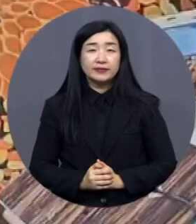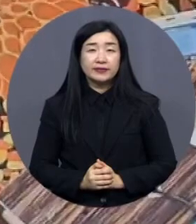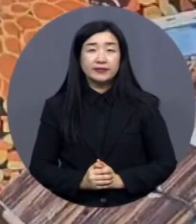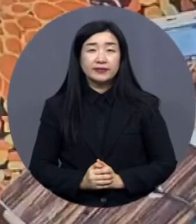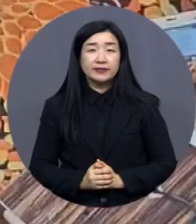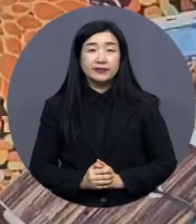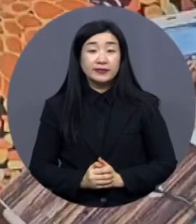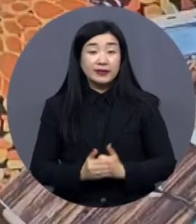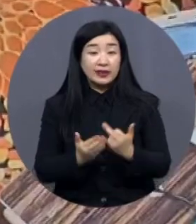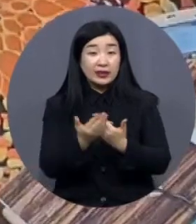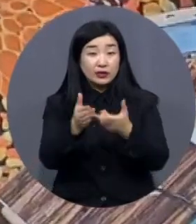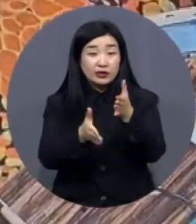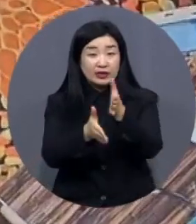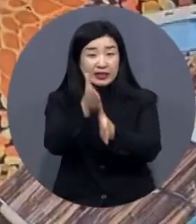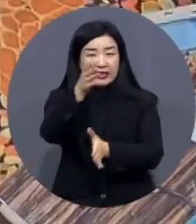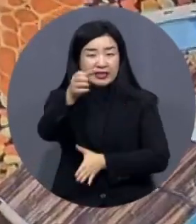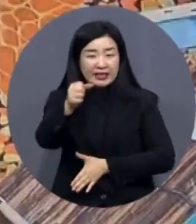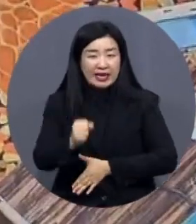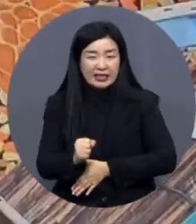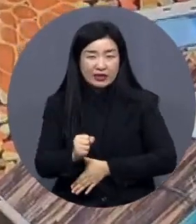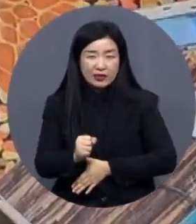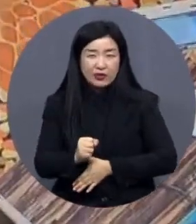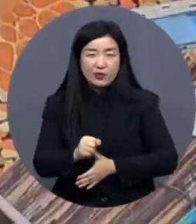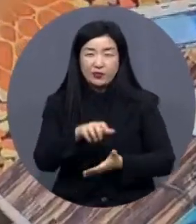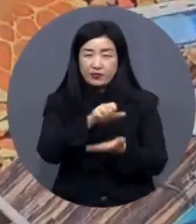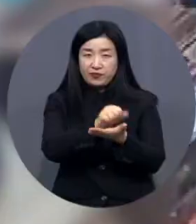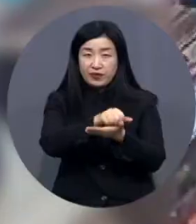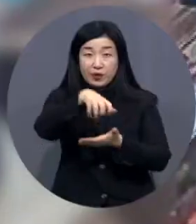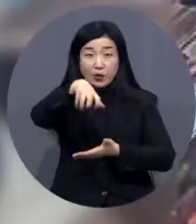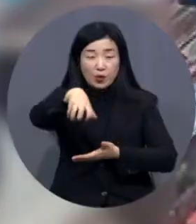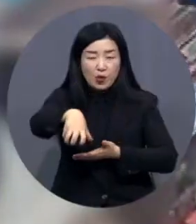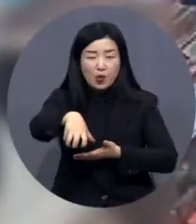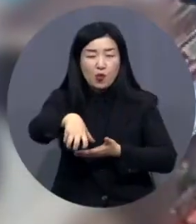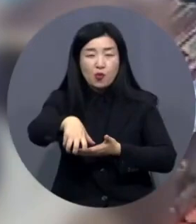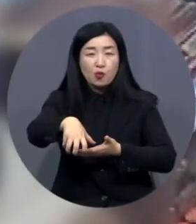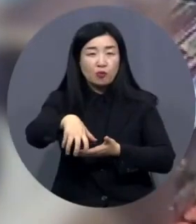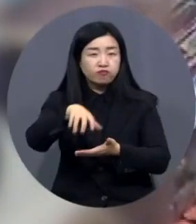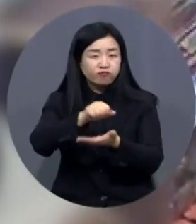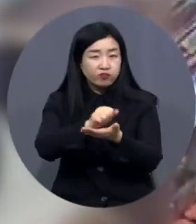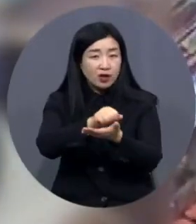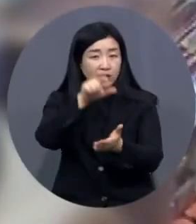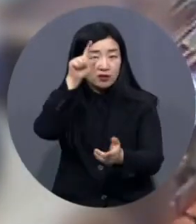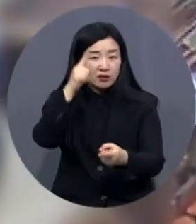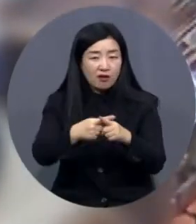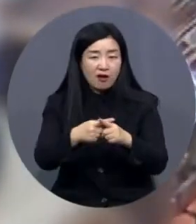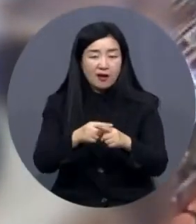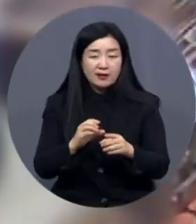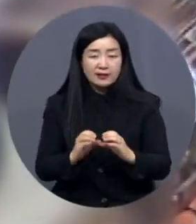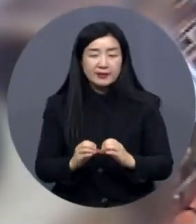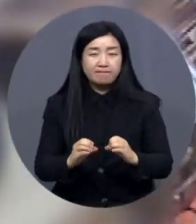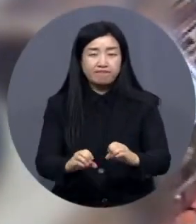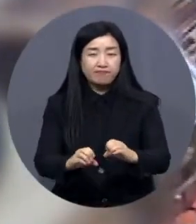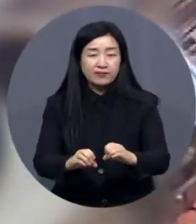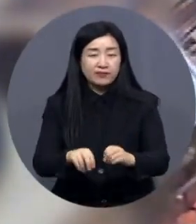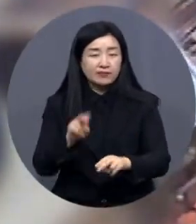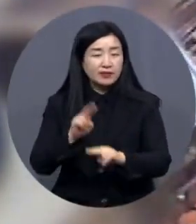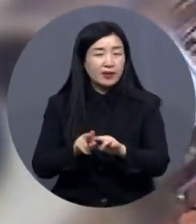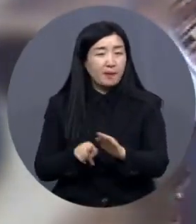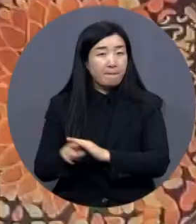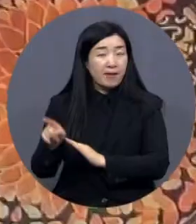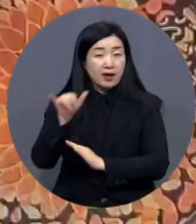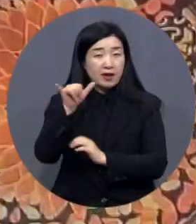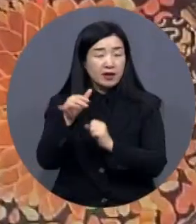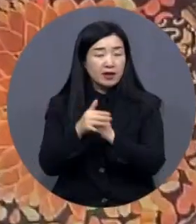제주 신의 한 카지노 게임장 게임을 하던 남성이 칩을 탁자에 두고 자리를 비웁니다